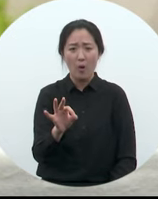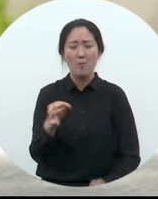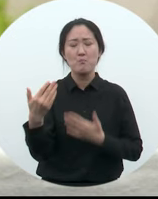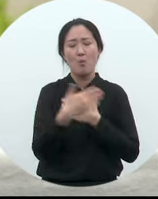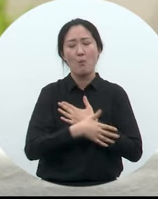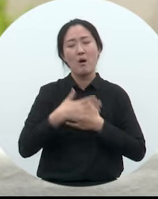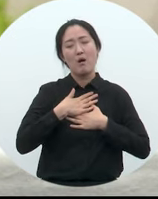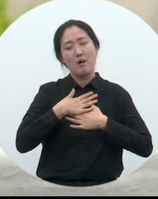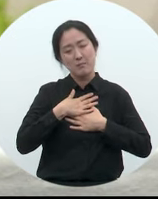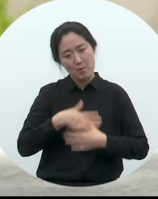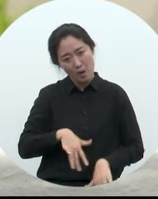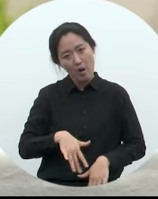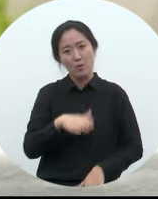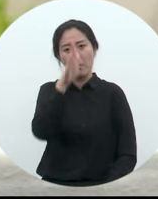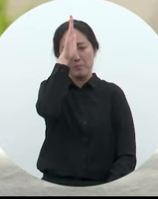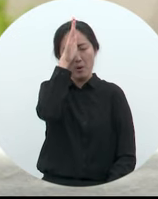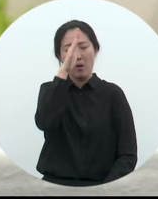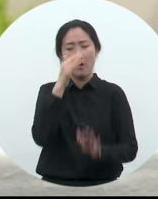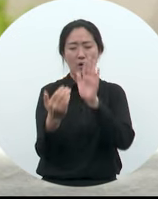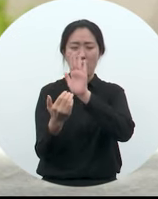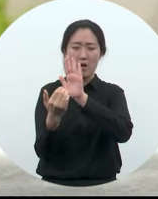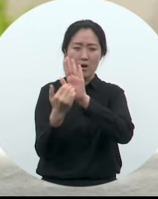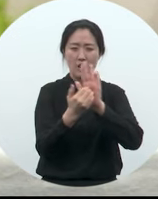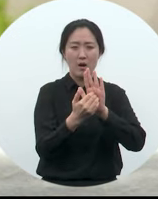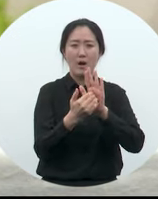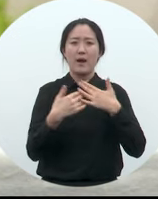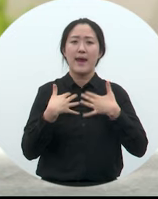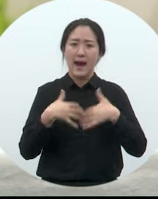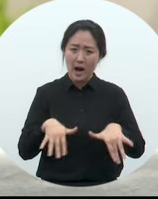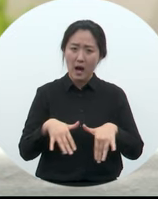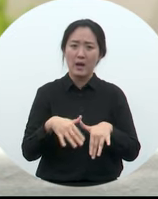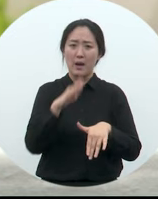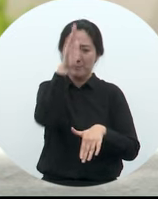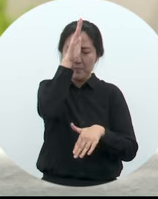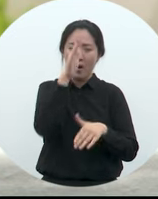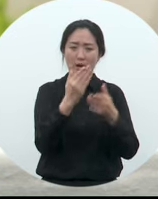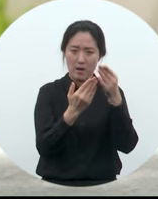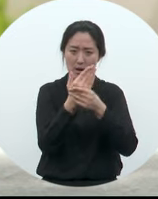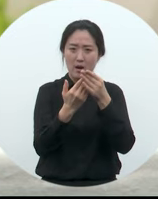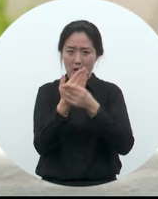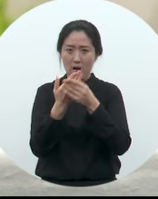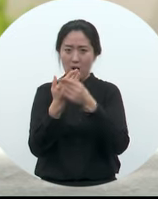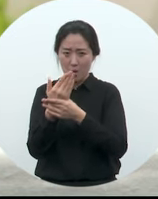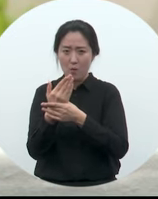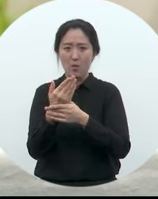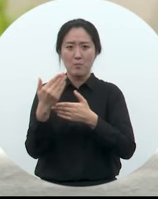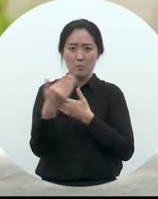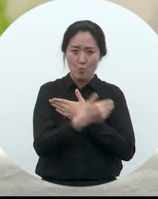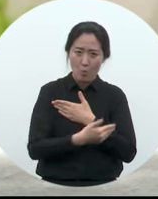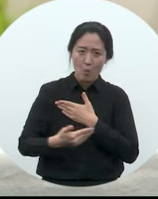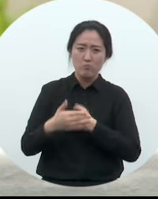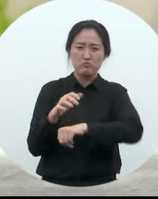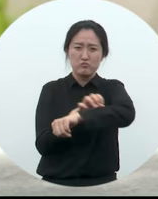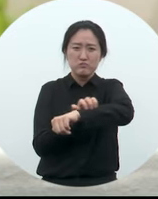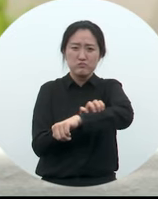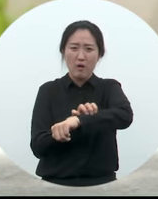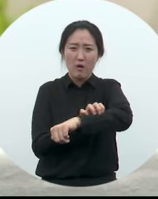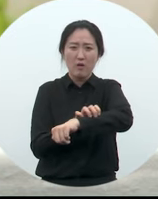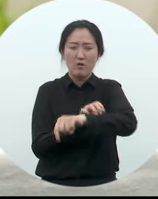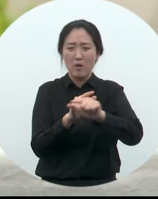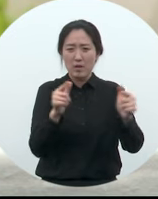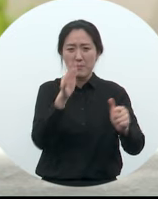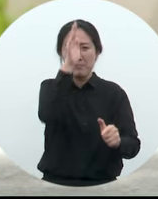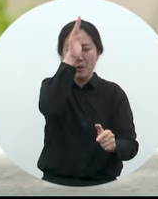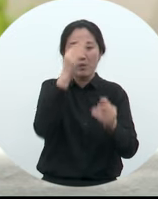되게 되면은 쉽게 피로를 느끼고 면역도 떨어져서 잔병 치레를 많이 하게 되고 여러 가지 불편한 증상들이 많이